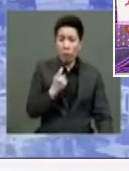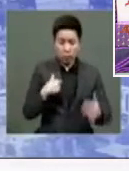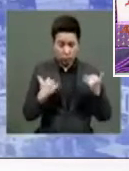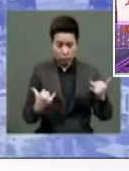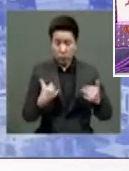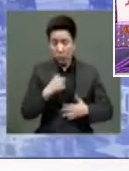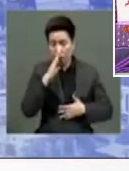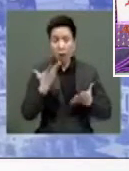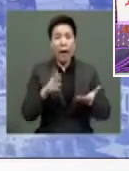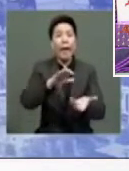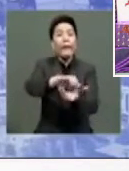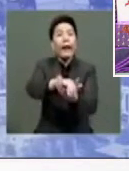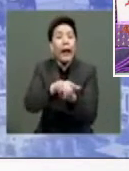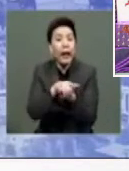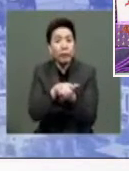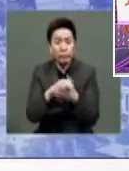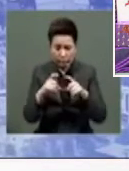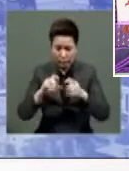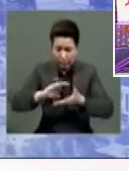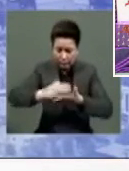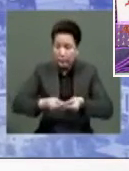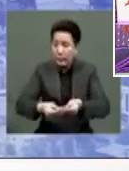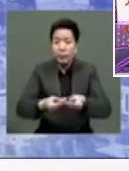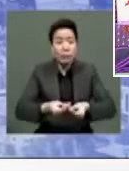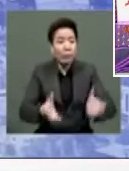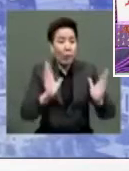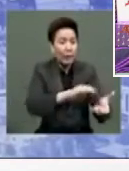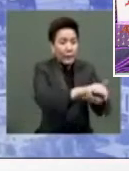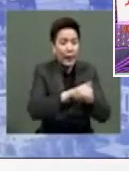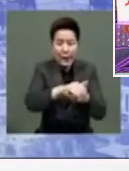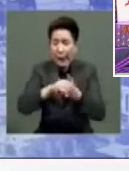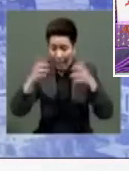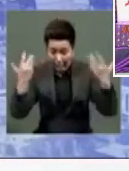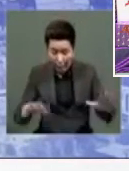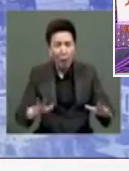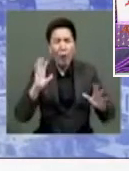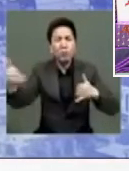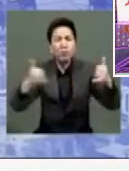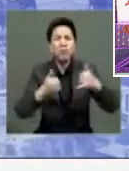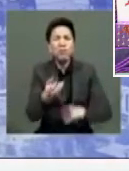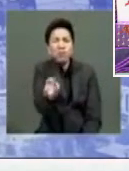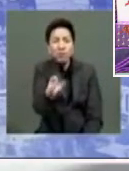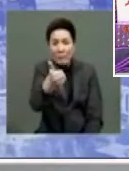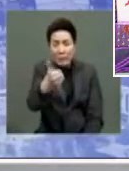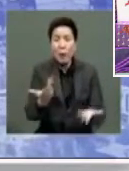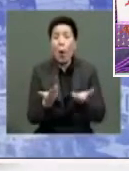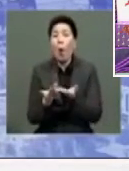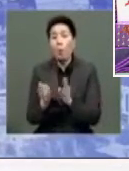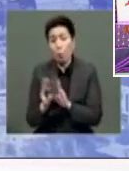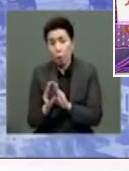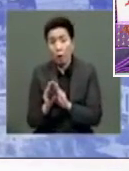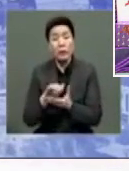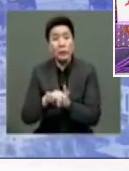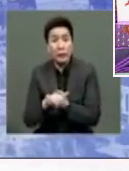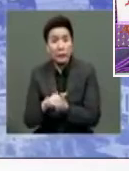ๆเว้นแต่ว่าเนี่ยเาก็จะมีข้อยกเว้นให้นะคะเว้นแต่ว่าเป็นการดำเนินงานโดยพนักงานเจ้าหน้าที่หรือได้รับอนุญาต